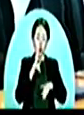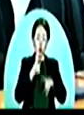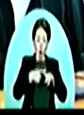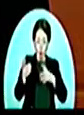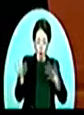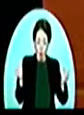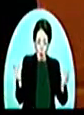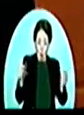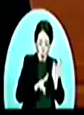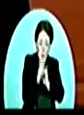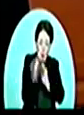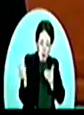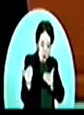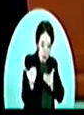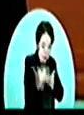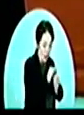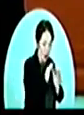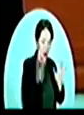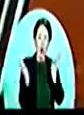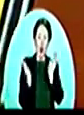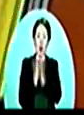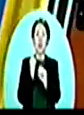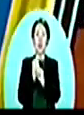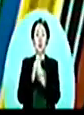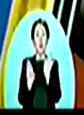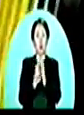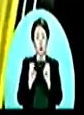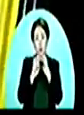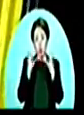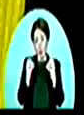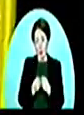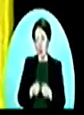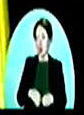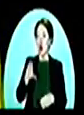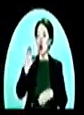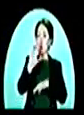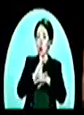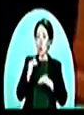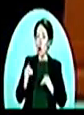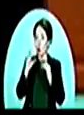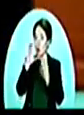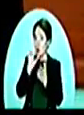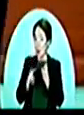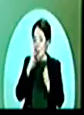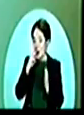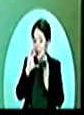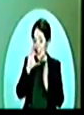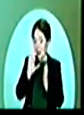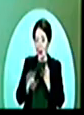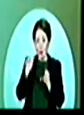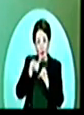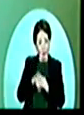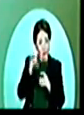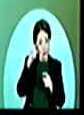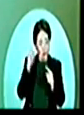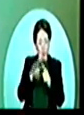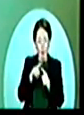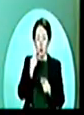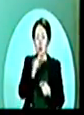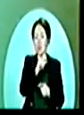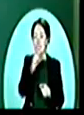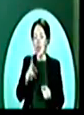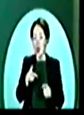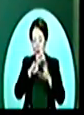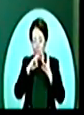төвлөрүүлж хамтран ажиллах боломжийг бүрдүүллээ. Түүнчлэн сум хөгжүүлэх сангийн мэдээллийн санг бүрдүүлэх зорилгоор зээлийн мэдээллийн